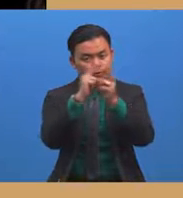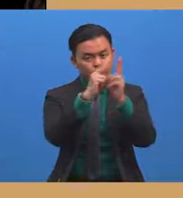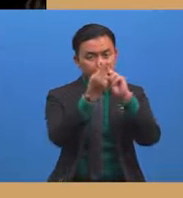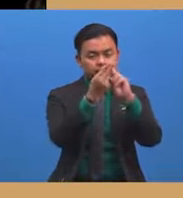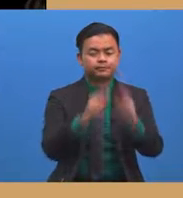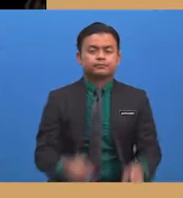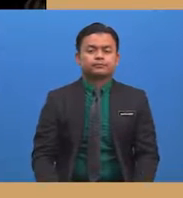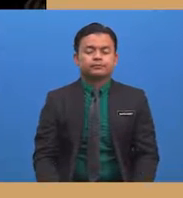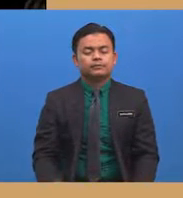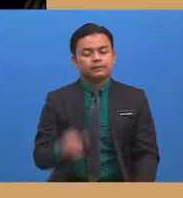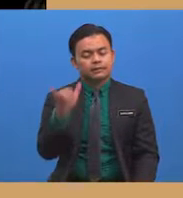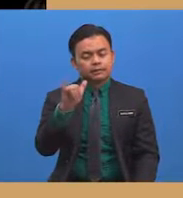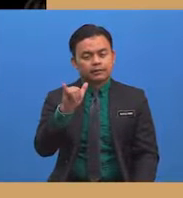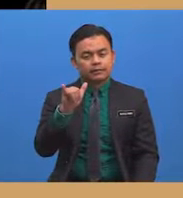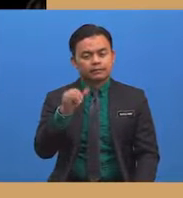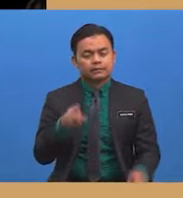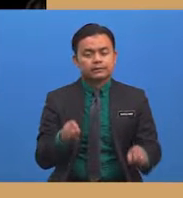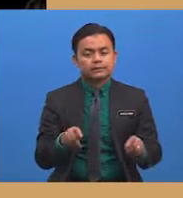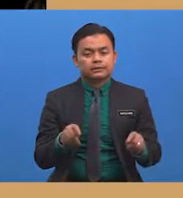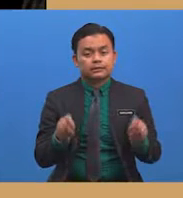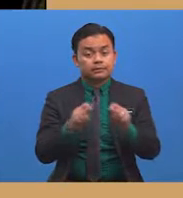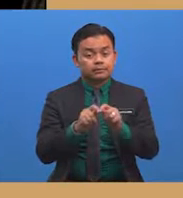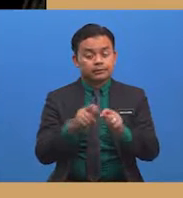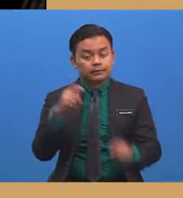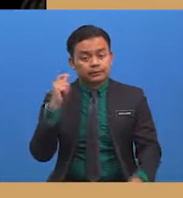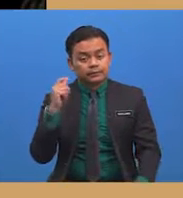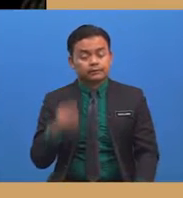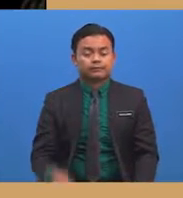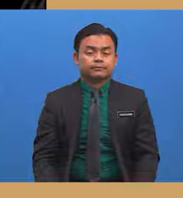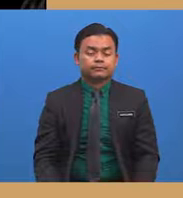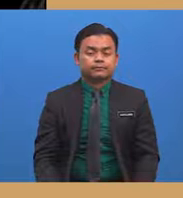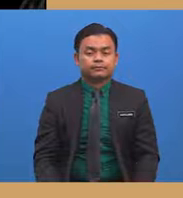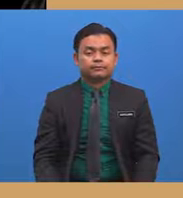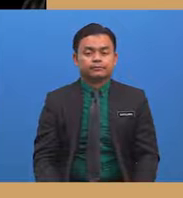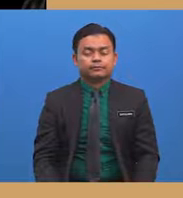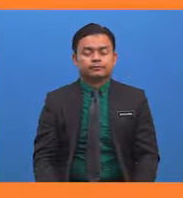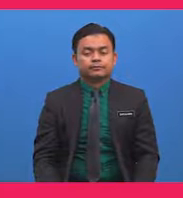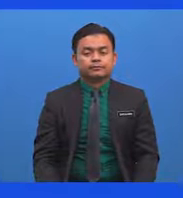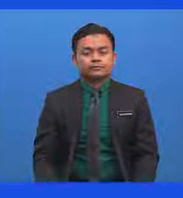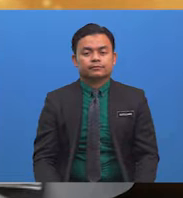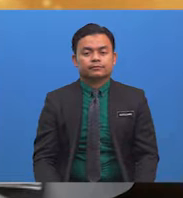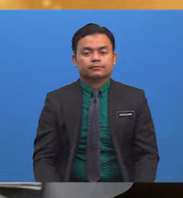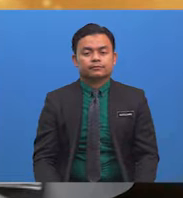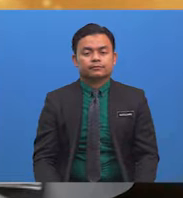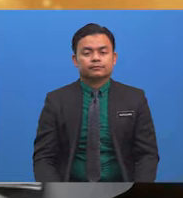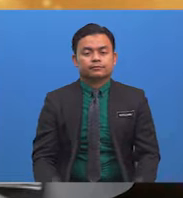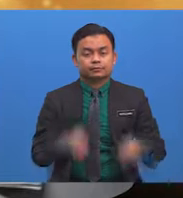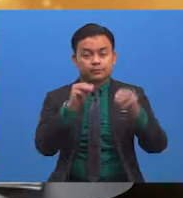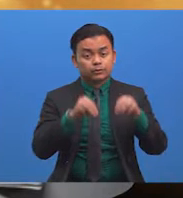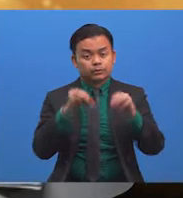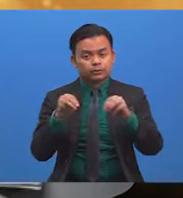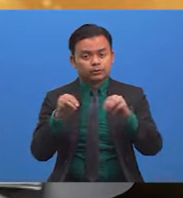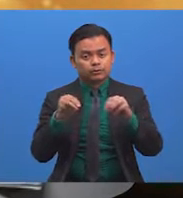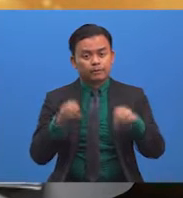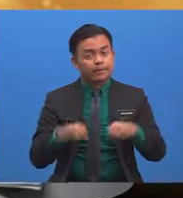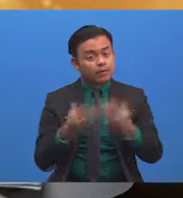berubah-ubah. Sama seperti tadi, adakala berbentuk mark, adakala berbentuk seperti kotak. Murid-murid,